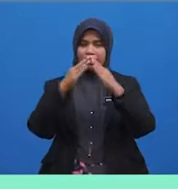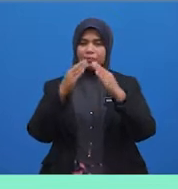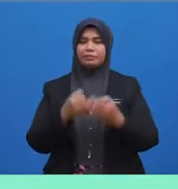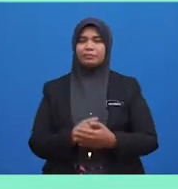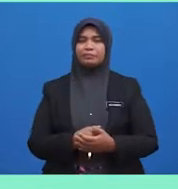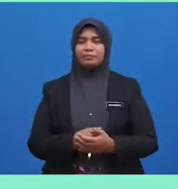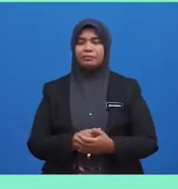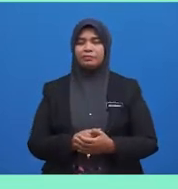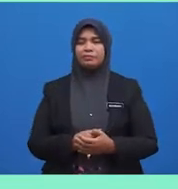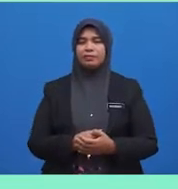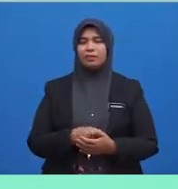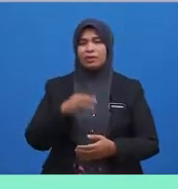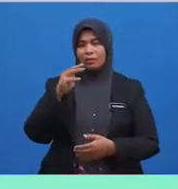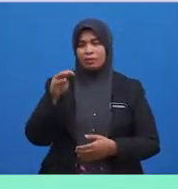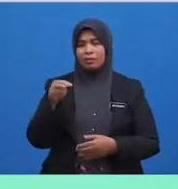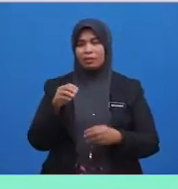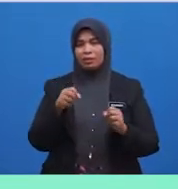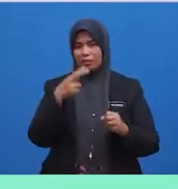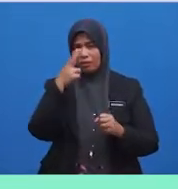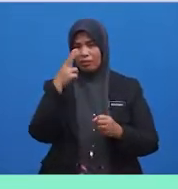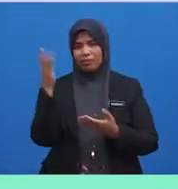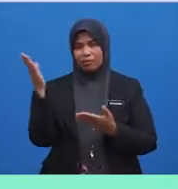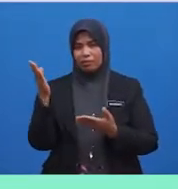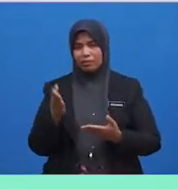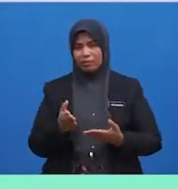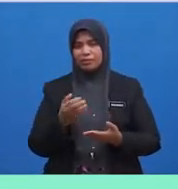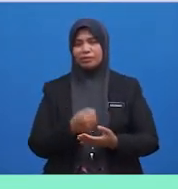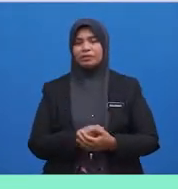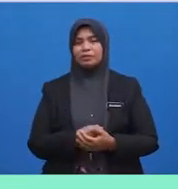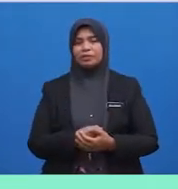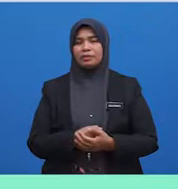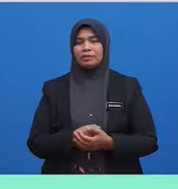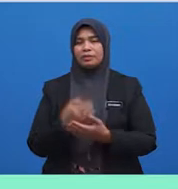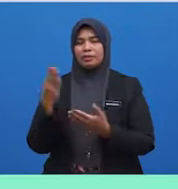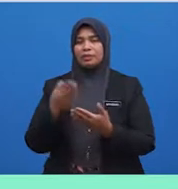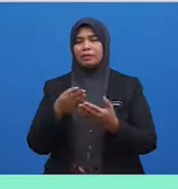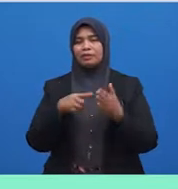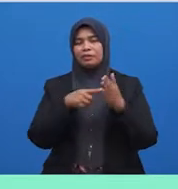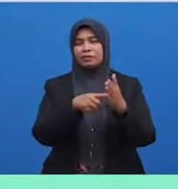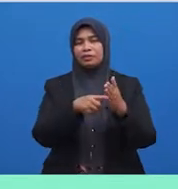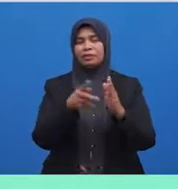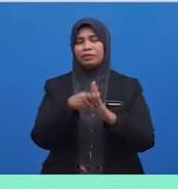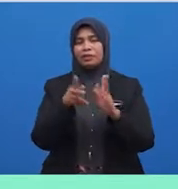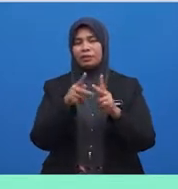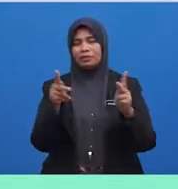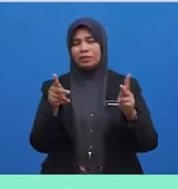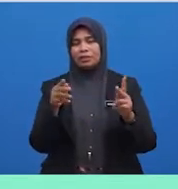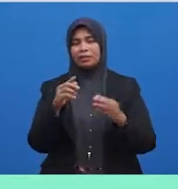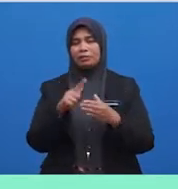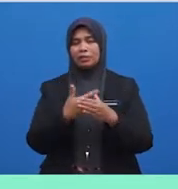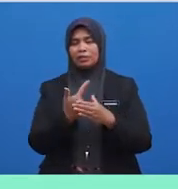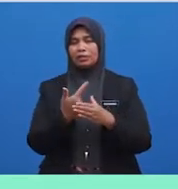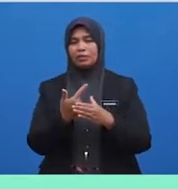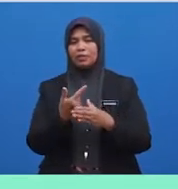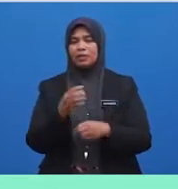ke-13. Murid-murid, perhatikan paparan ini. Paparan menunjukkan perkembangan perlombongan emas